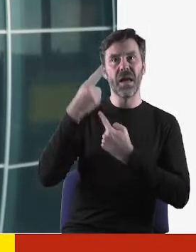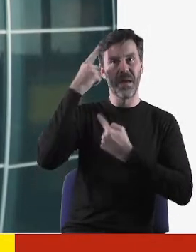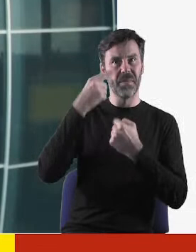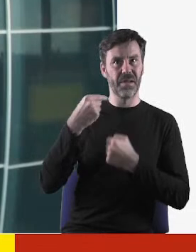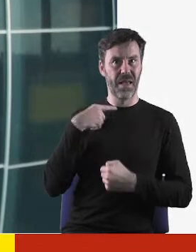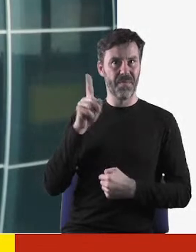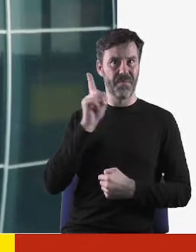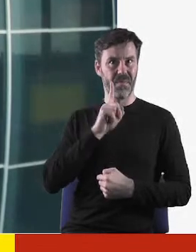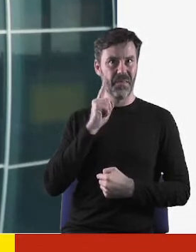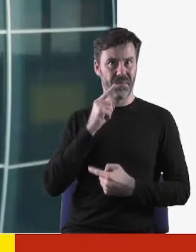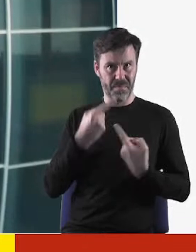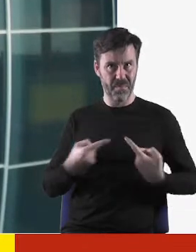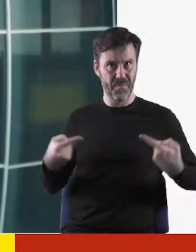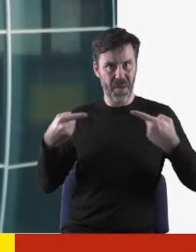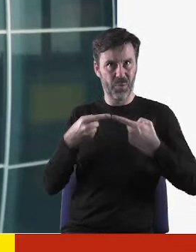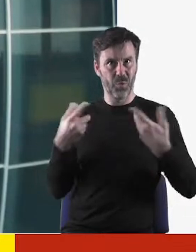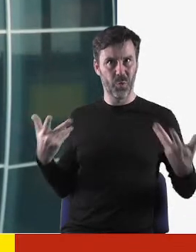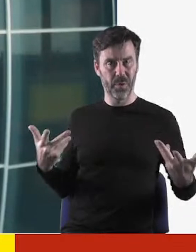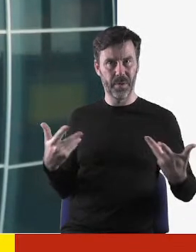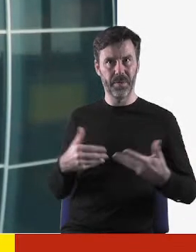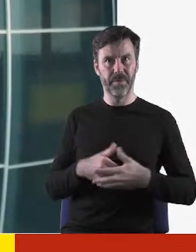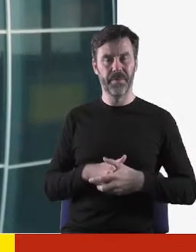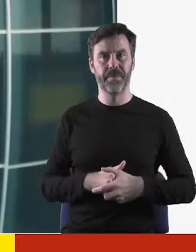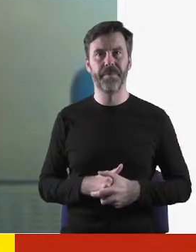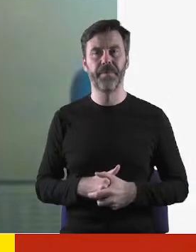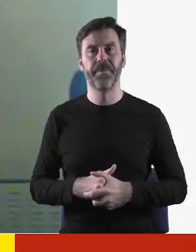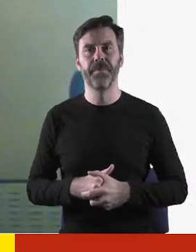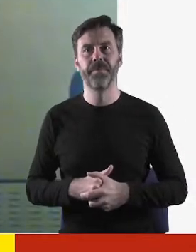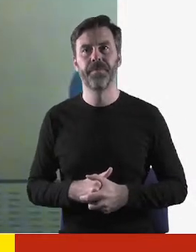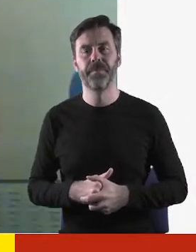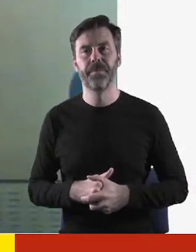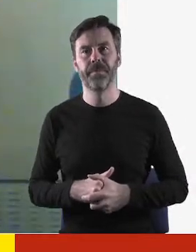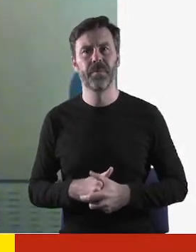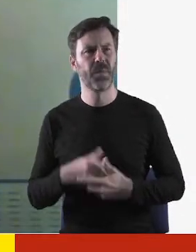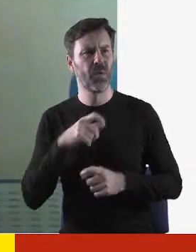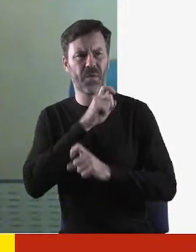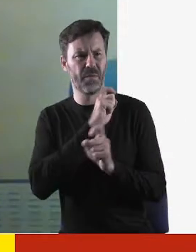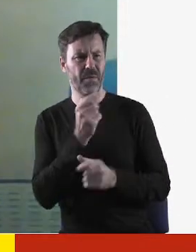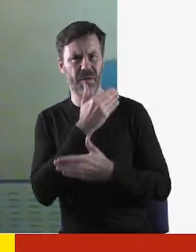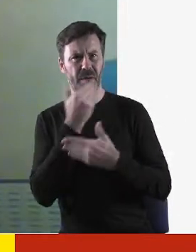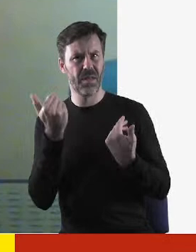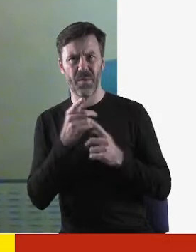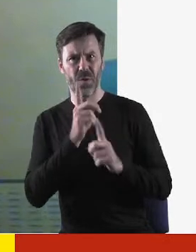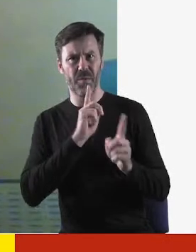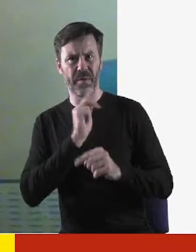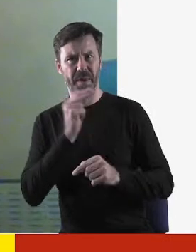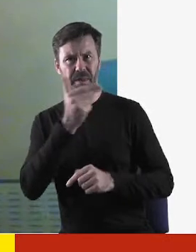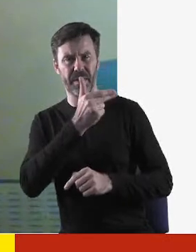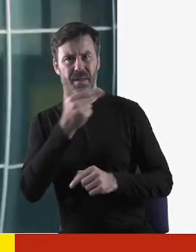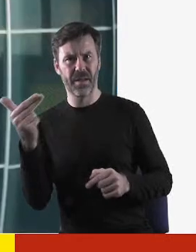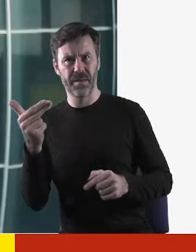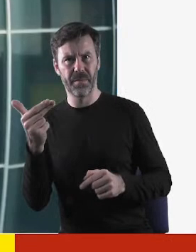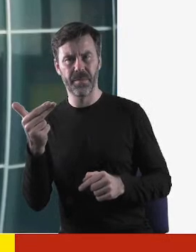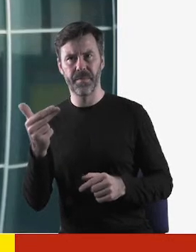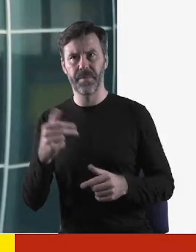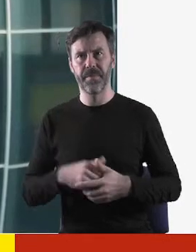w... punkcie nie ma absolutnie rozmowy na ten temat. Ja ale